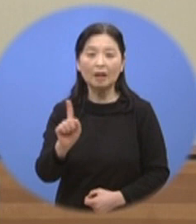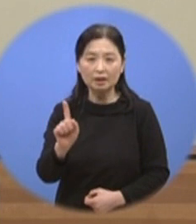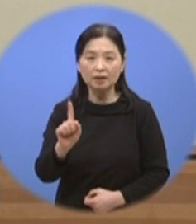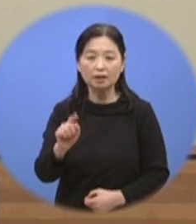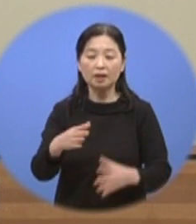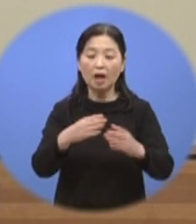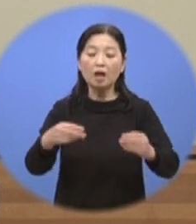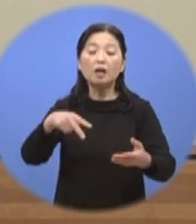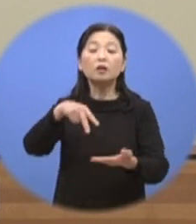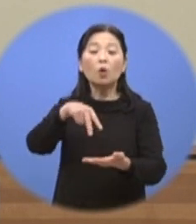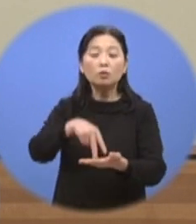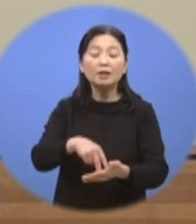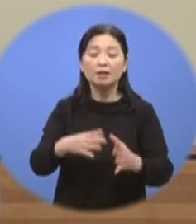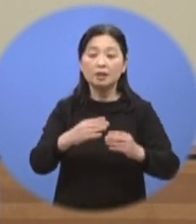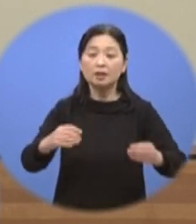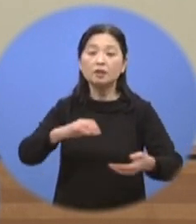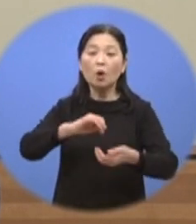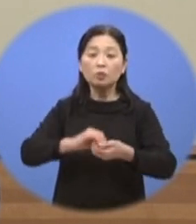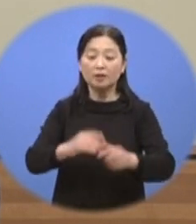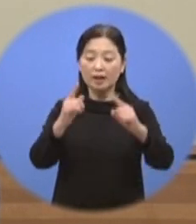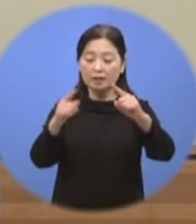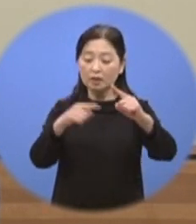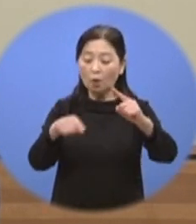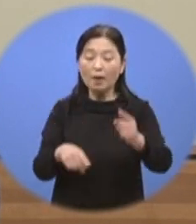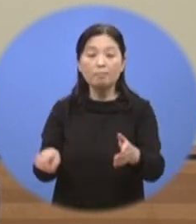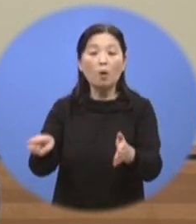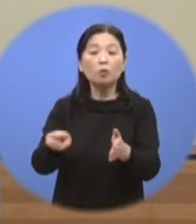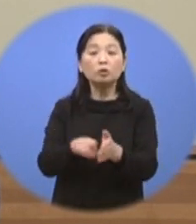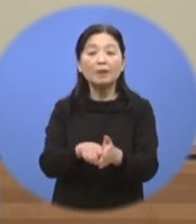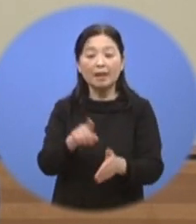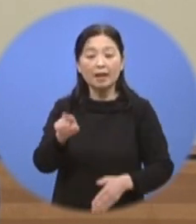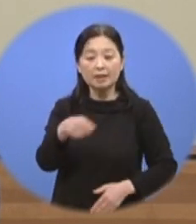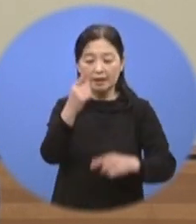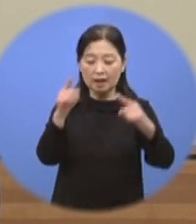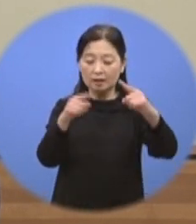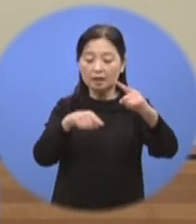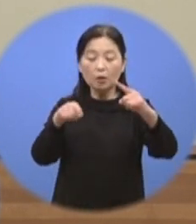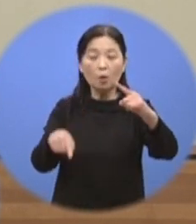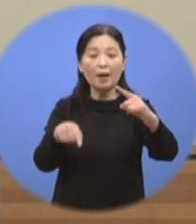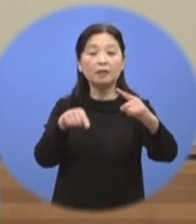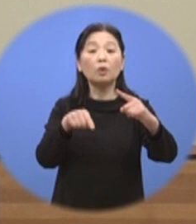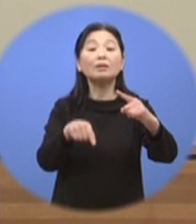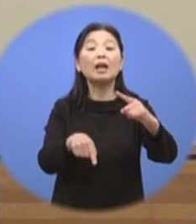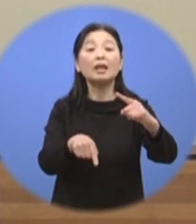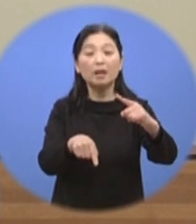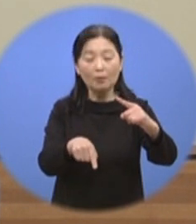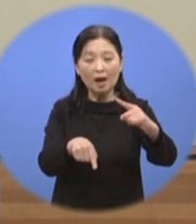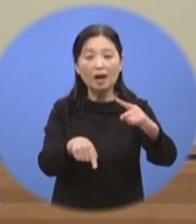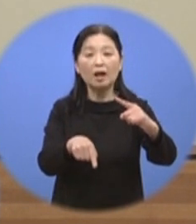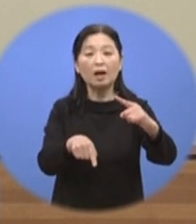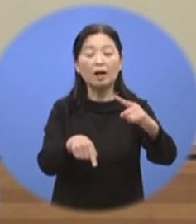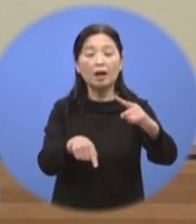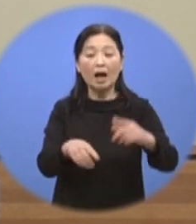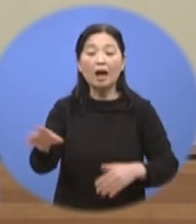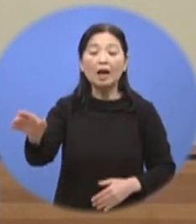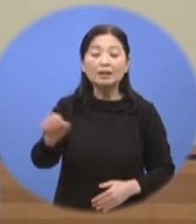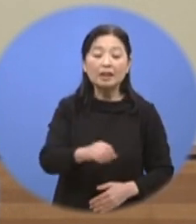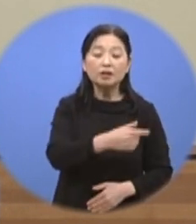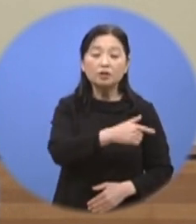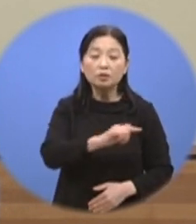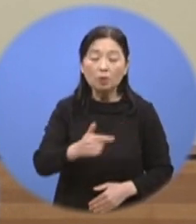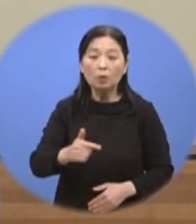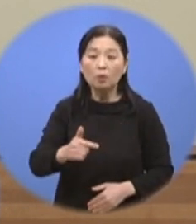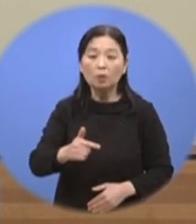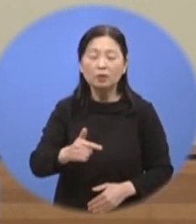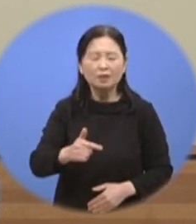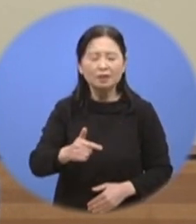国立国定公園も含めて自然公園の中では採取等をしてはいけ